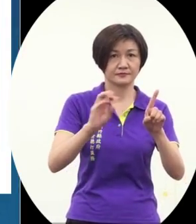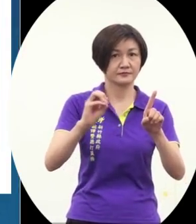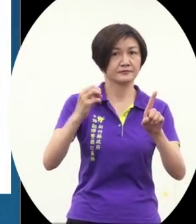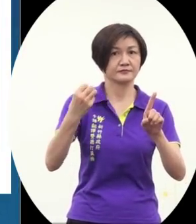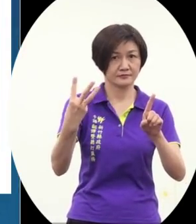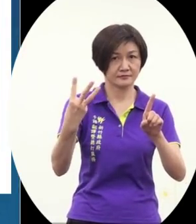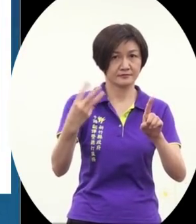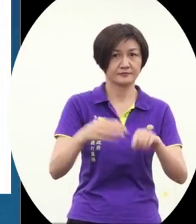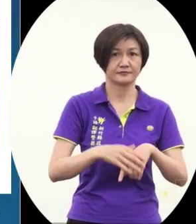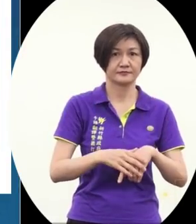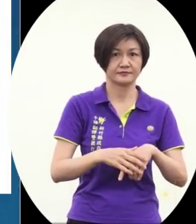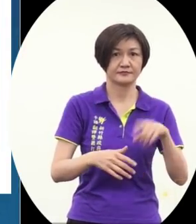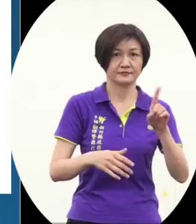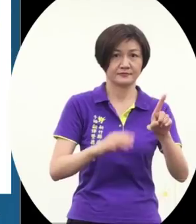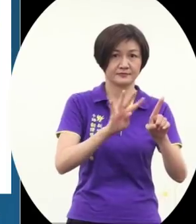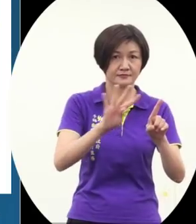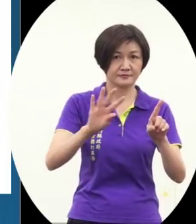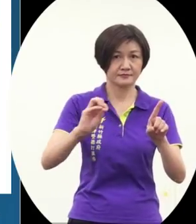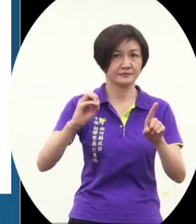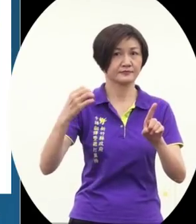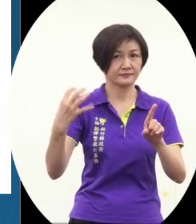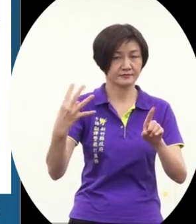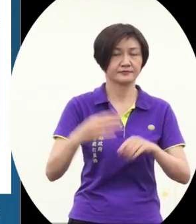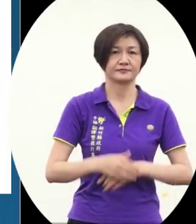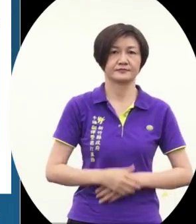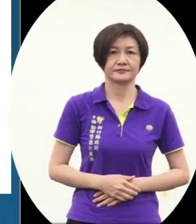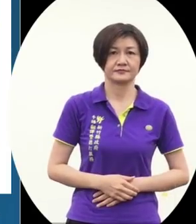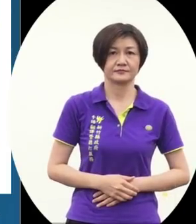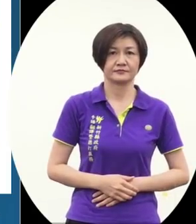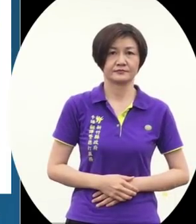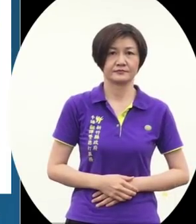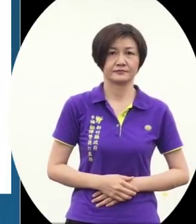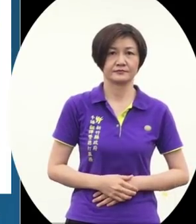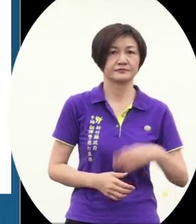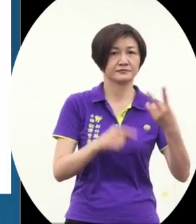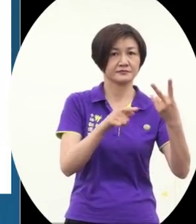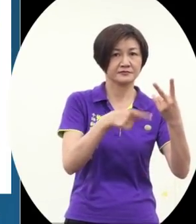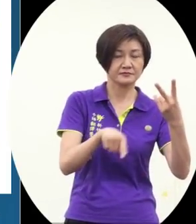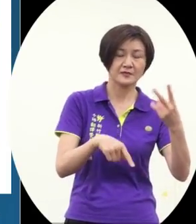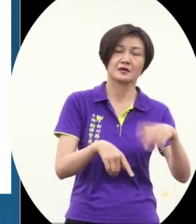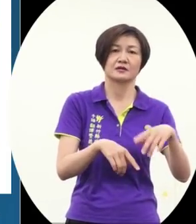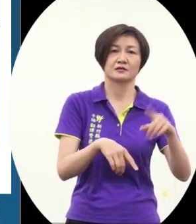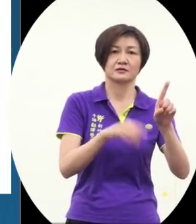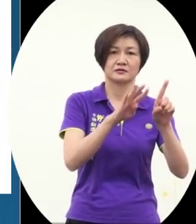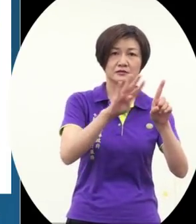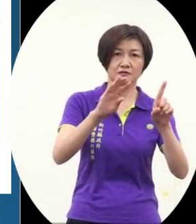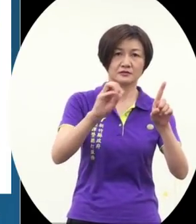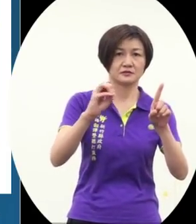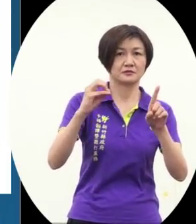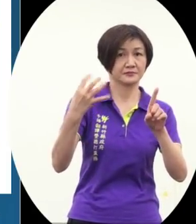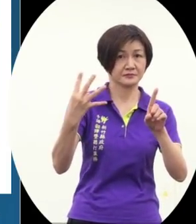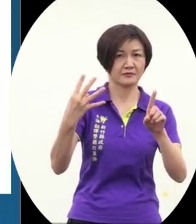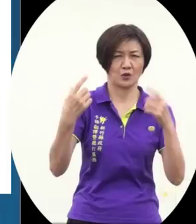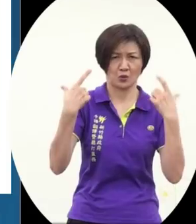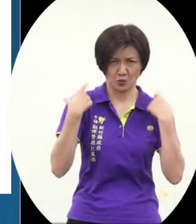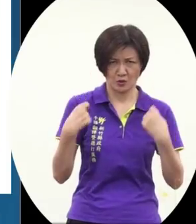14403、14404，因为14404它跟原来确诊